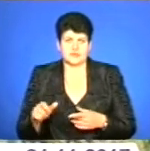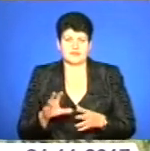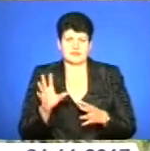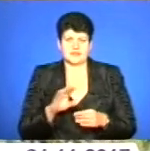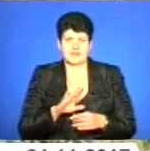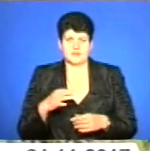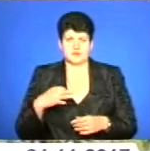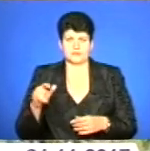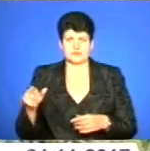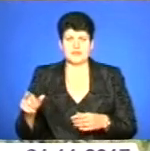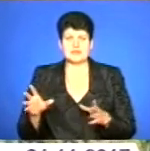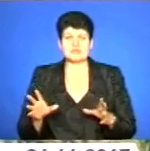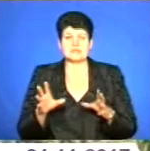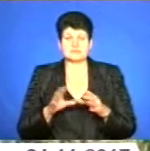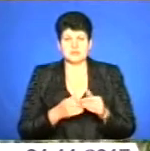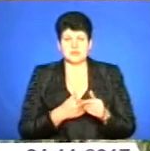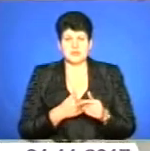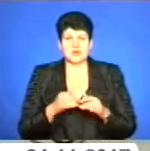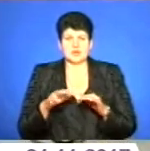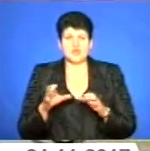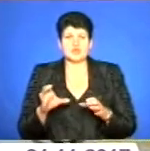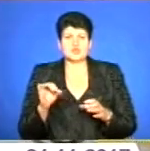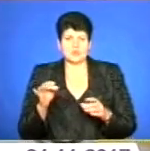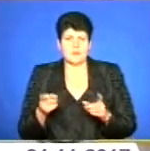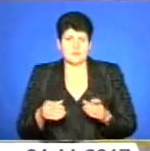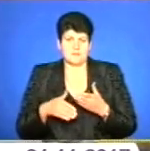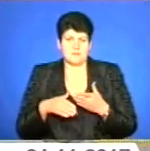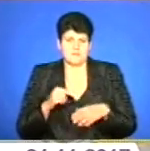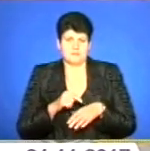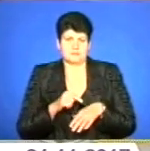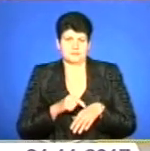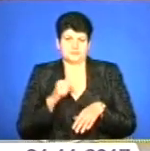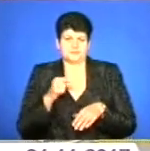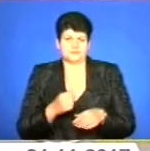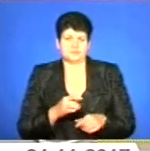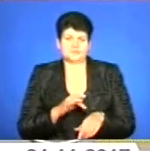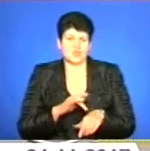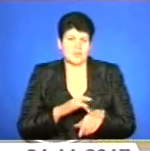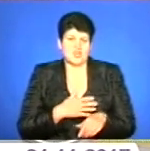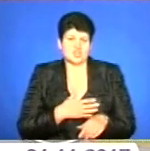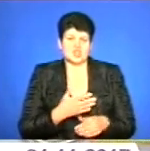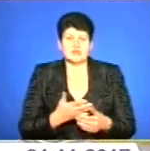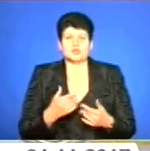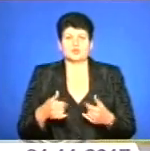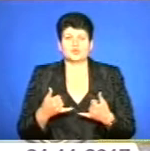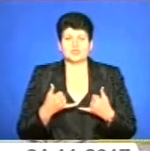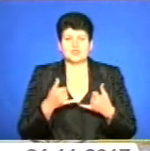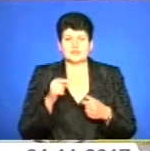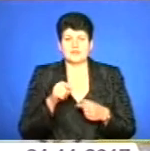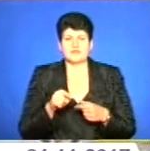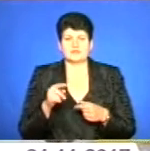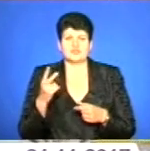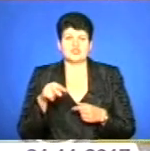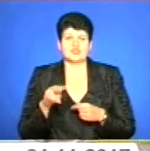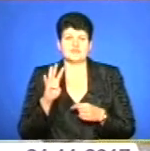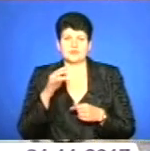Спілка української молоді ініціювала акцію «Сопричастя» у 2003 році. Тернополянка Мар'яна вперше долучилась до неї у 2004 році,